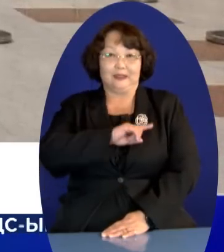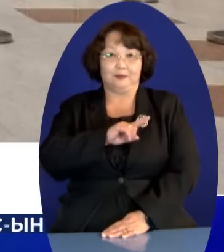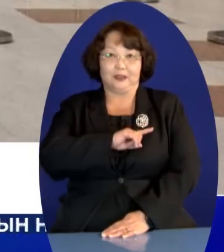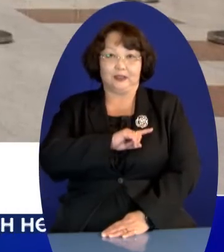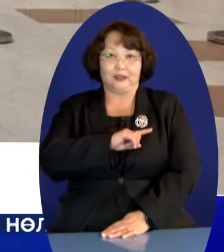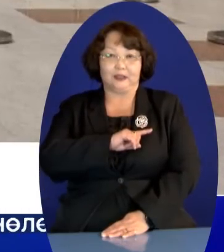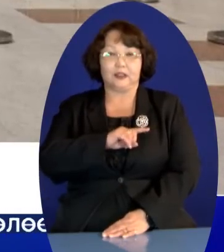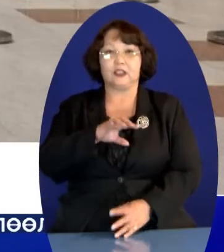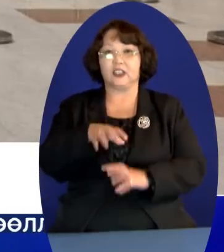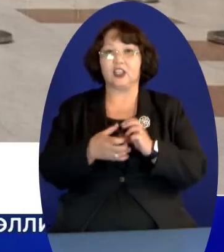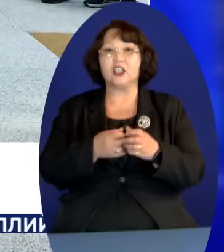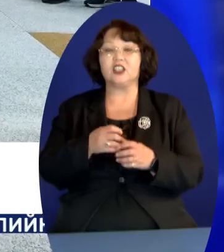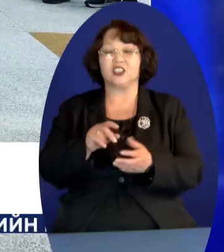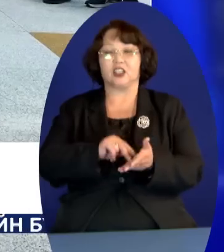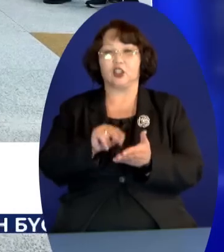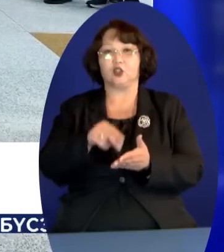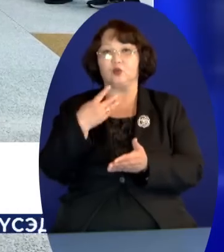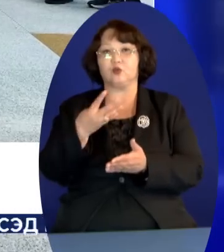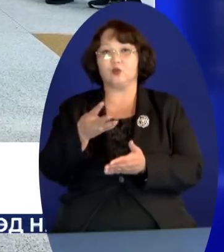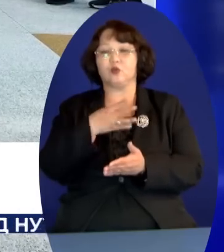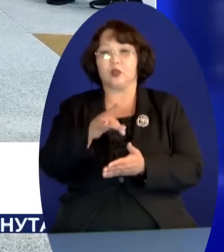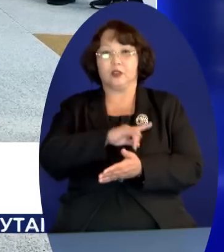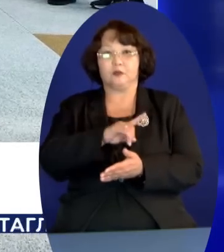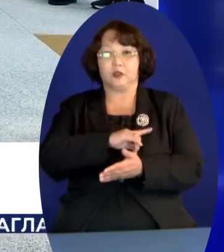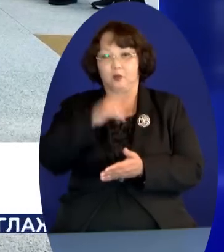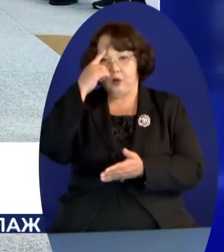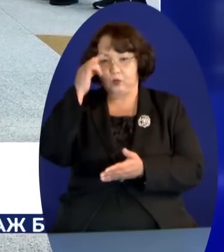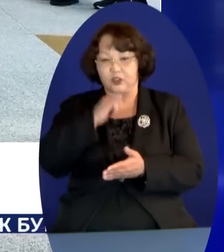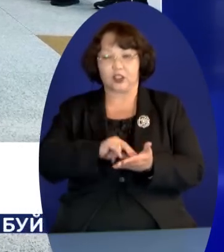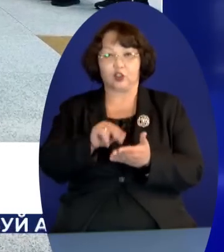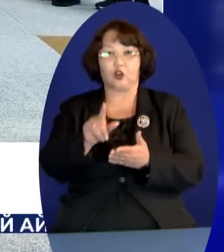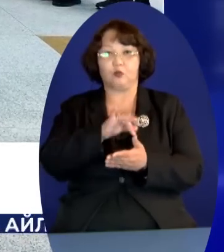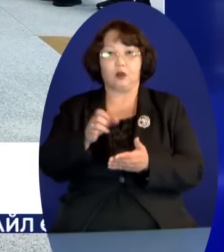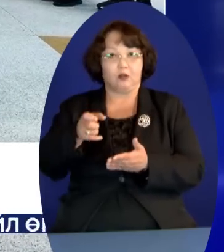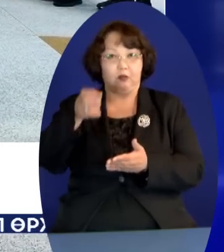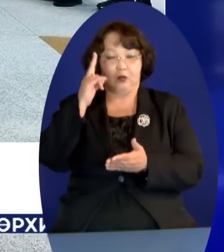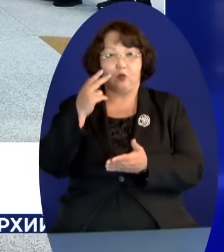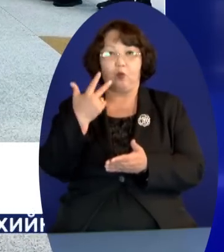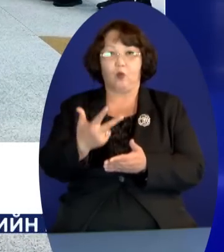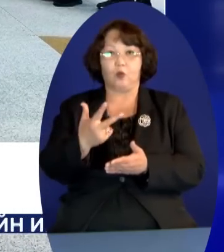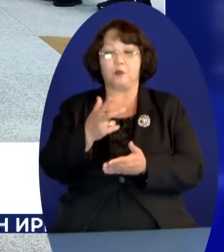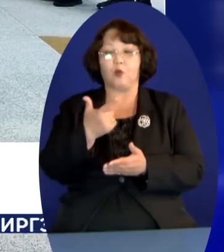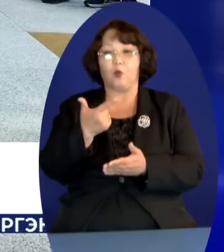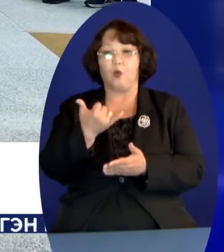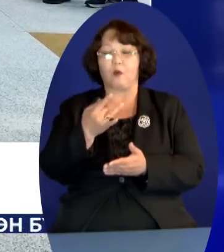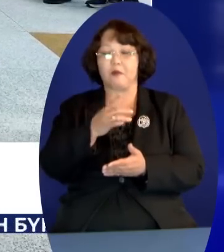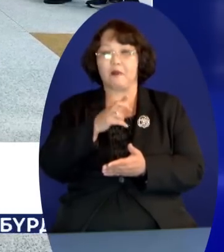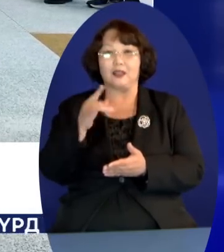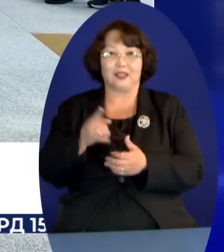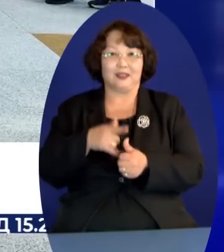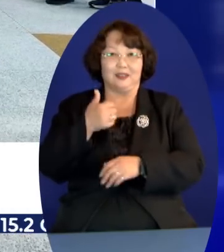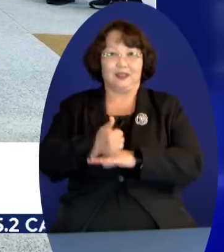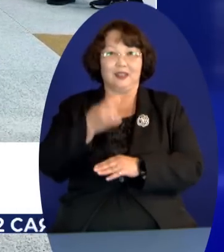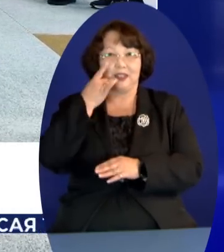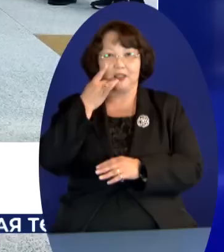шатрын 44-р удаагийн олимпиадад оролцож байгаа Монгол улсын багийг Монголын шатрын холбооны ерөнхийлөгч Гурван Баатар ахалж, эрэгтэй багийн дасгалжуулагчаар Олон